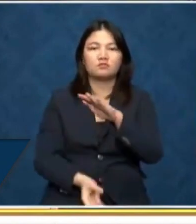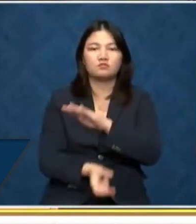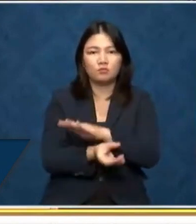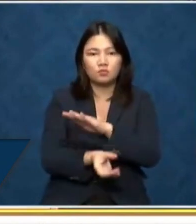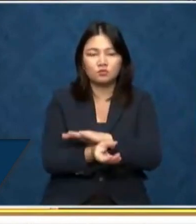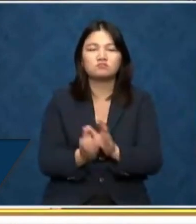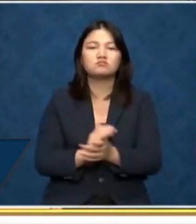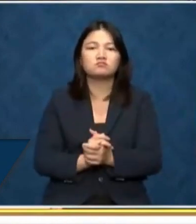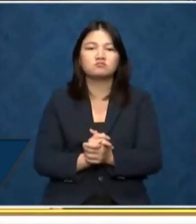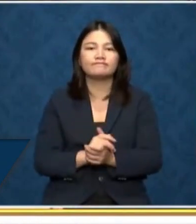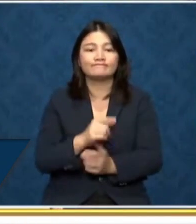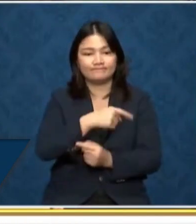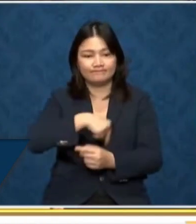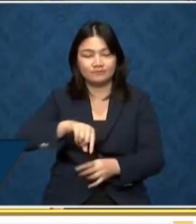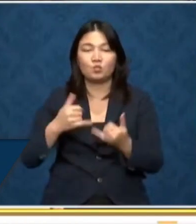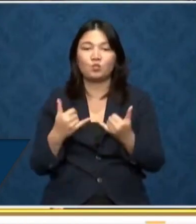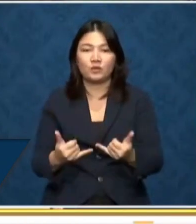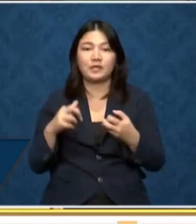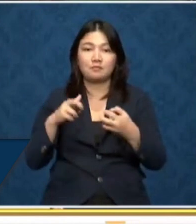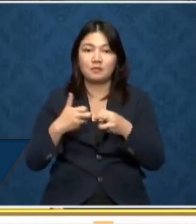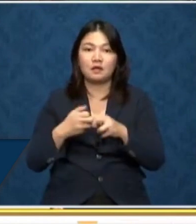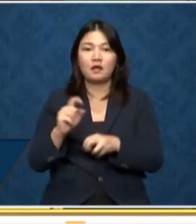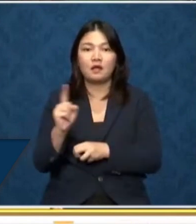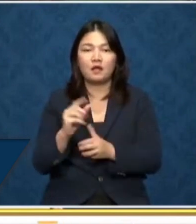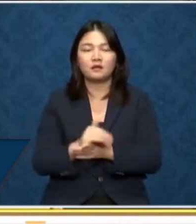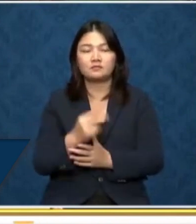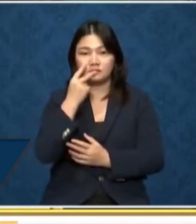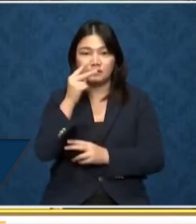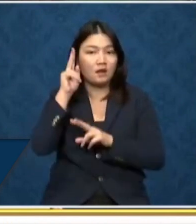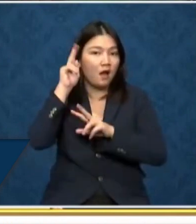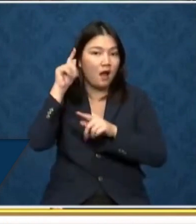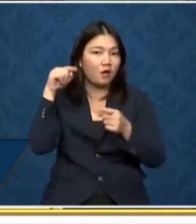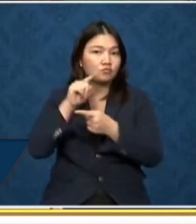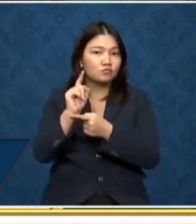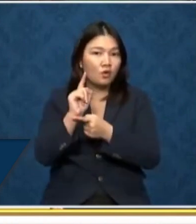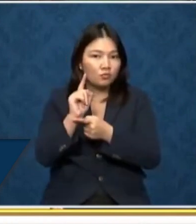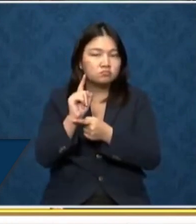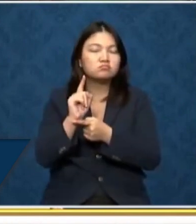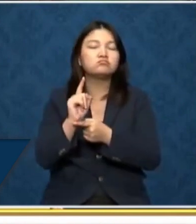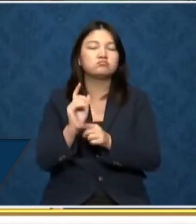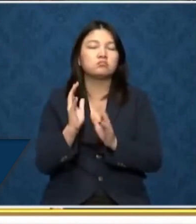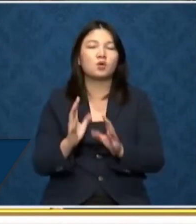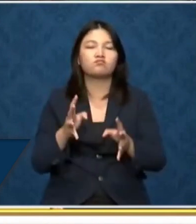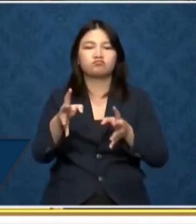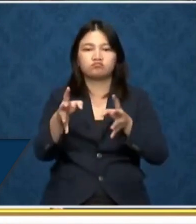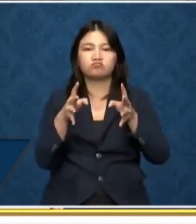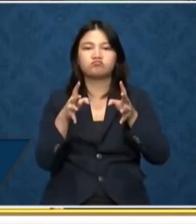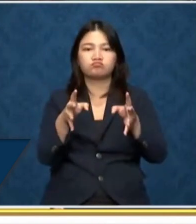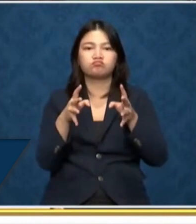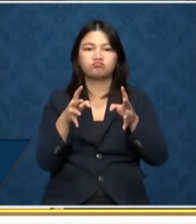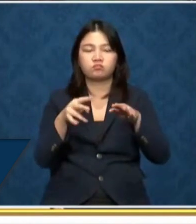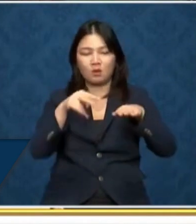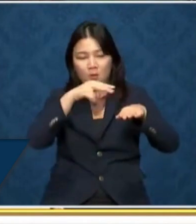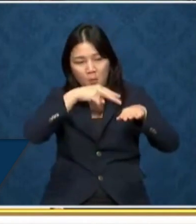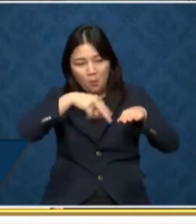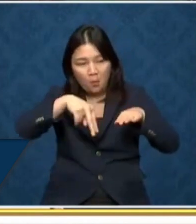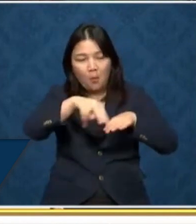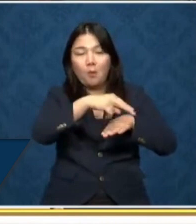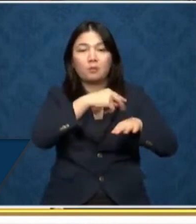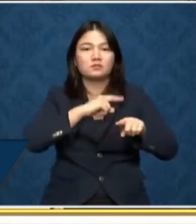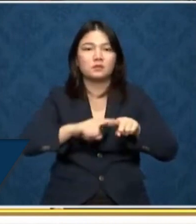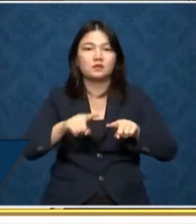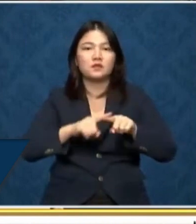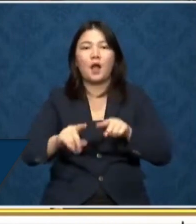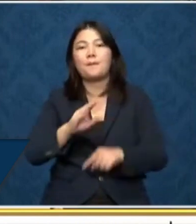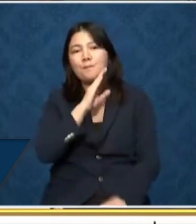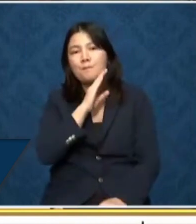มาพูดในวันนี้ครับจากกรณีที่ปรากฏเป็นข่าวเรื่องการทุจริตการตรวจสภาพรถยนต์นอกสถานที่หรือตรวจสภาพร